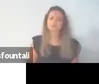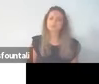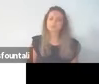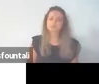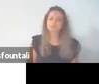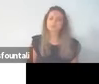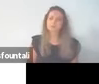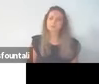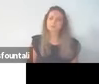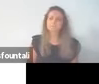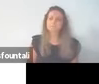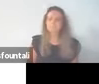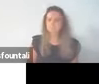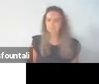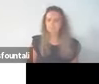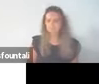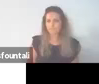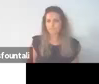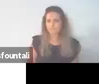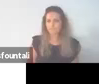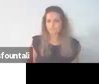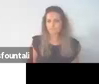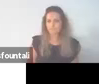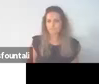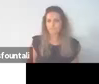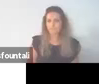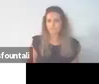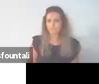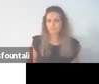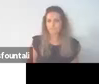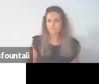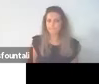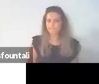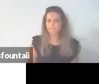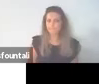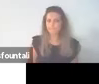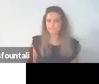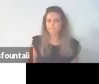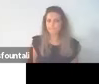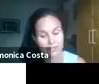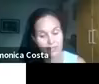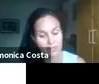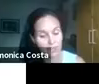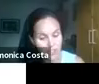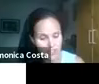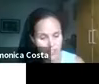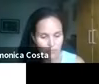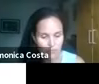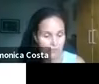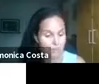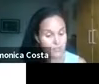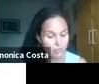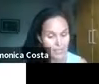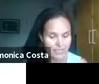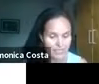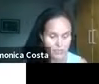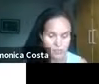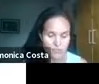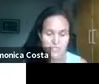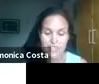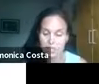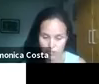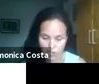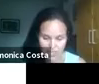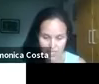public face of this campaign is called Let's Talk About Yes. So it's about moving from the so-called rape culture, where rape is normalized,